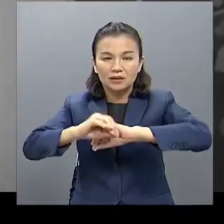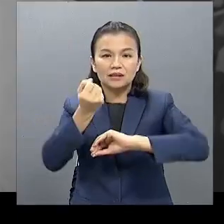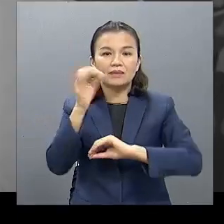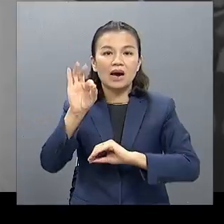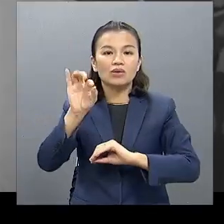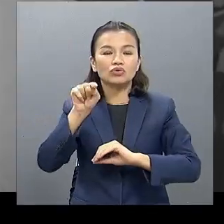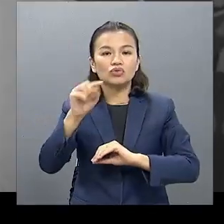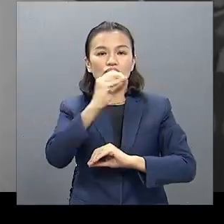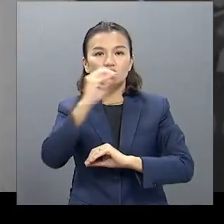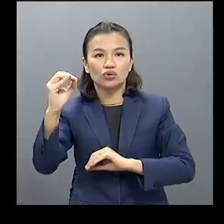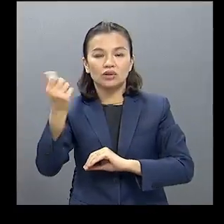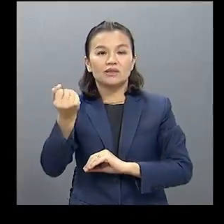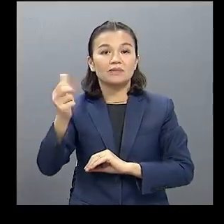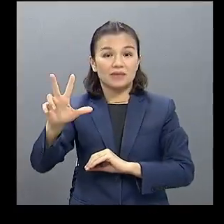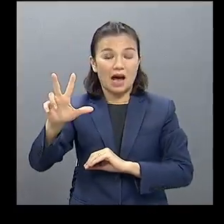ก็แล้วกัน